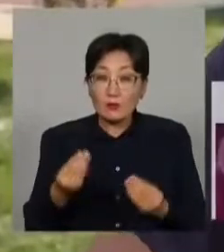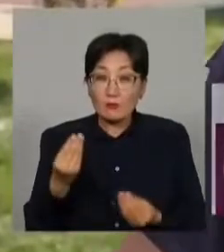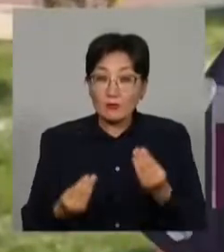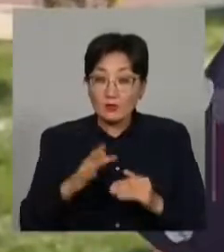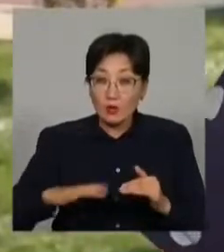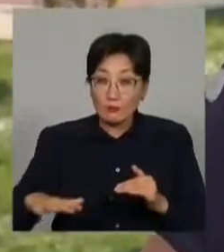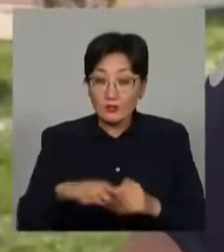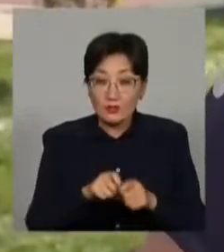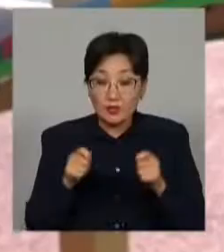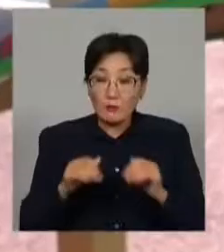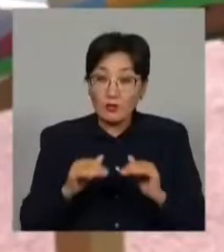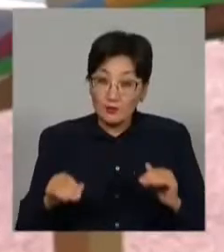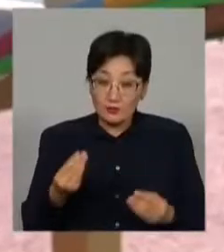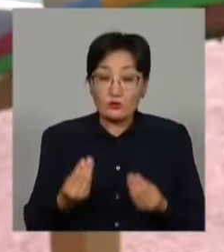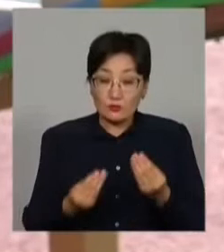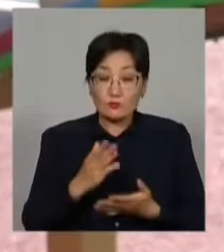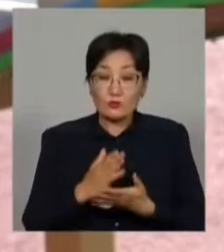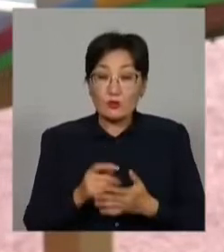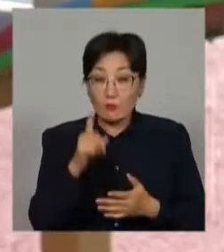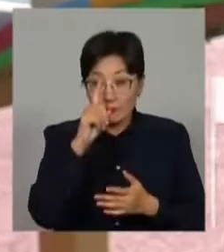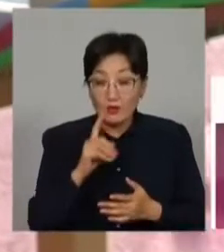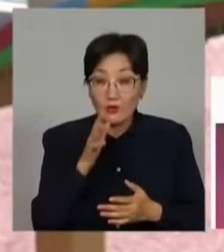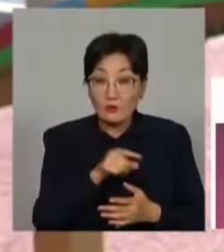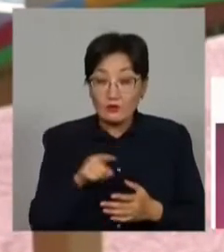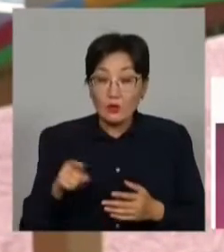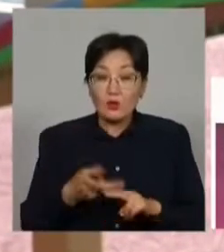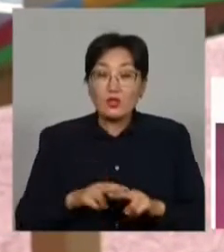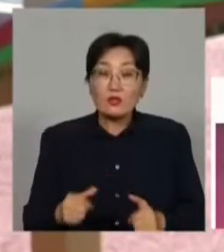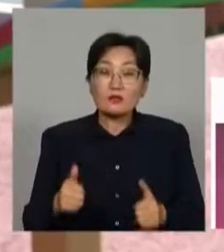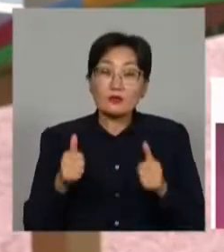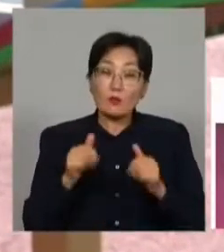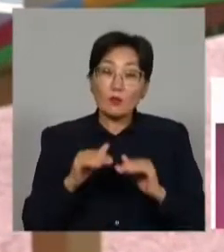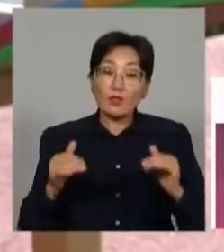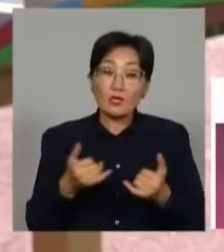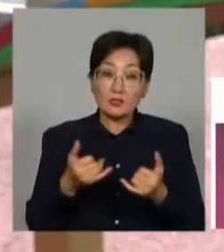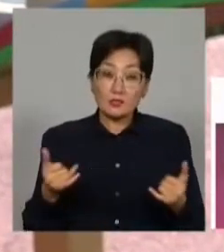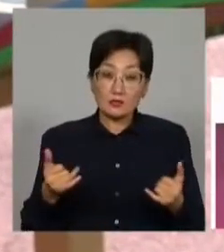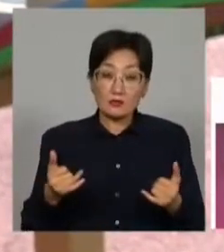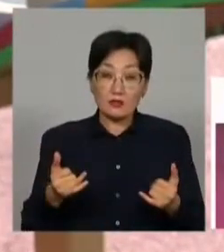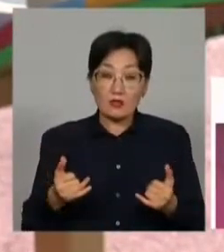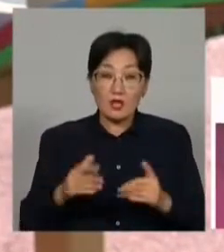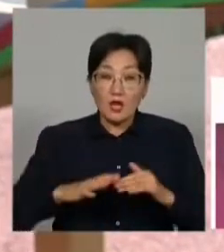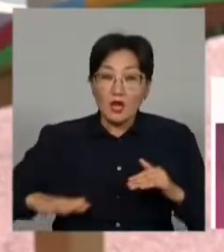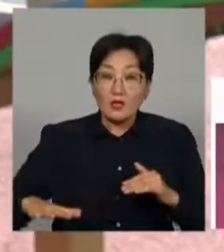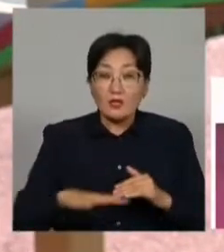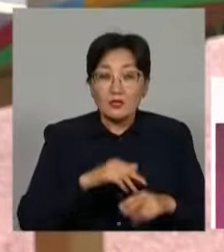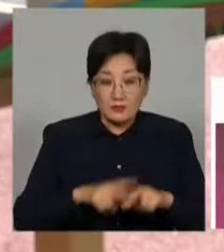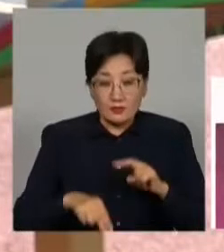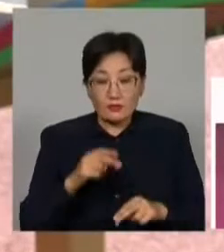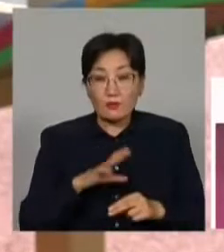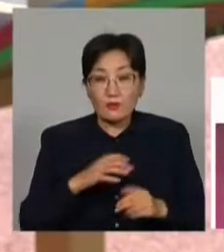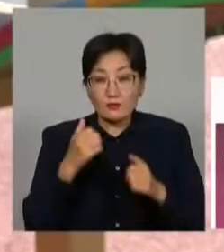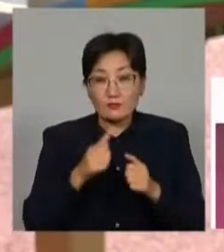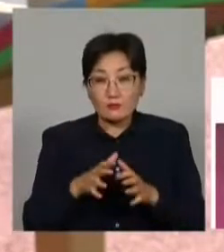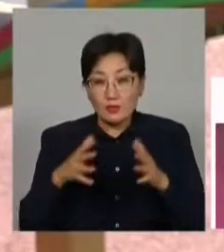балаларымыз жақсы ойнап жатыр. Осы бір айдың көлемінде осындай керемет қып балаларға арналған алаң салып берді. Рахмет